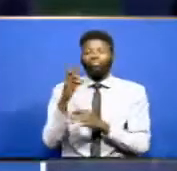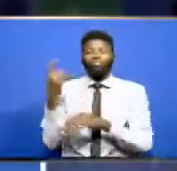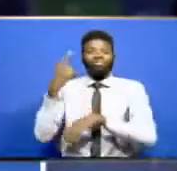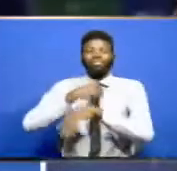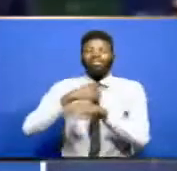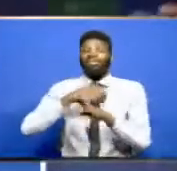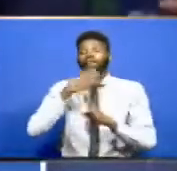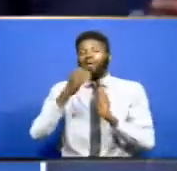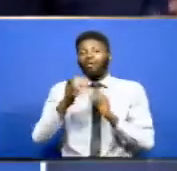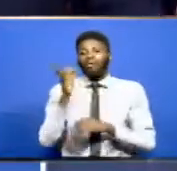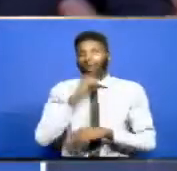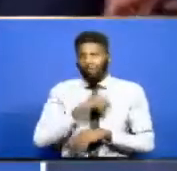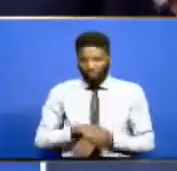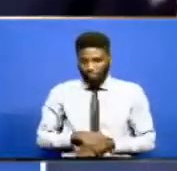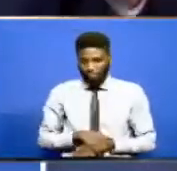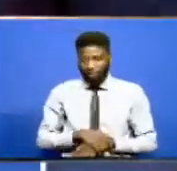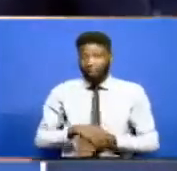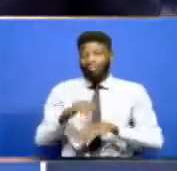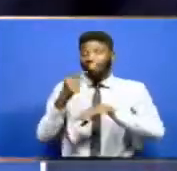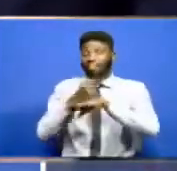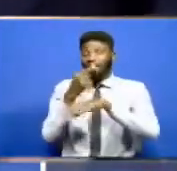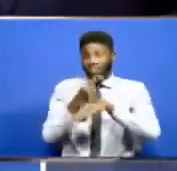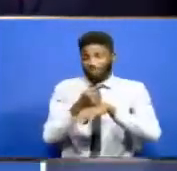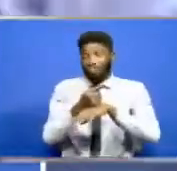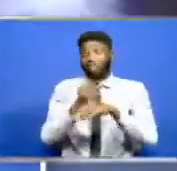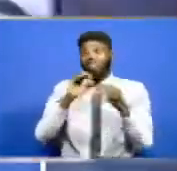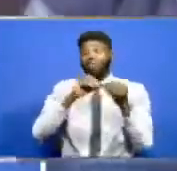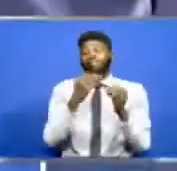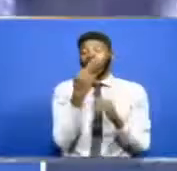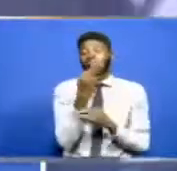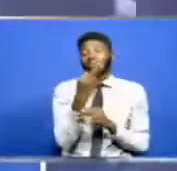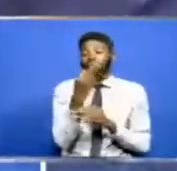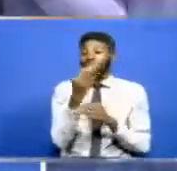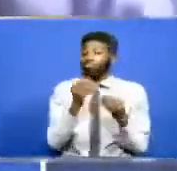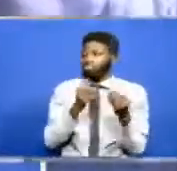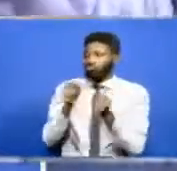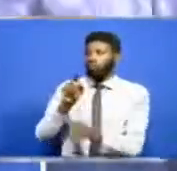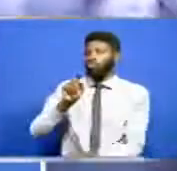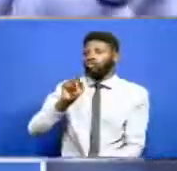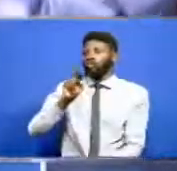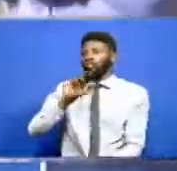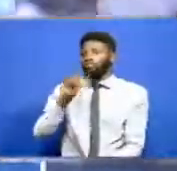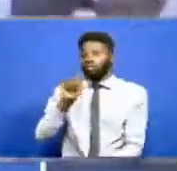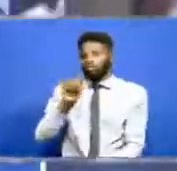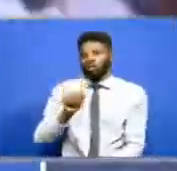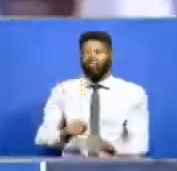Gambia ikinyakua shaba baada ya kuishinda Tunisia mabao 4-2 kupitia mikwaju ya penalti.